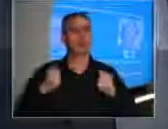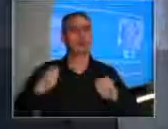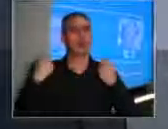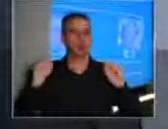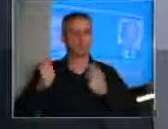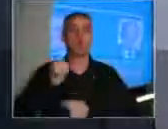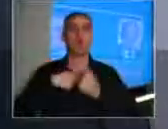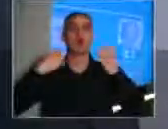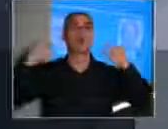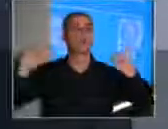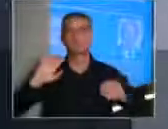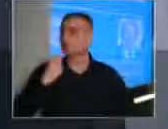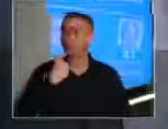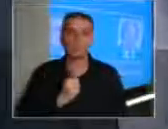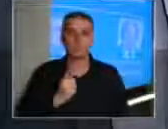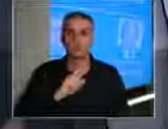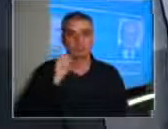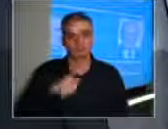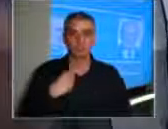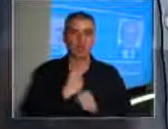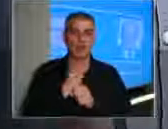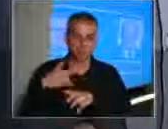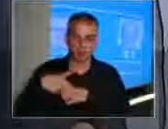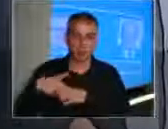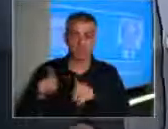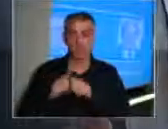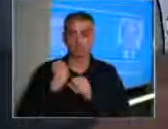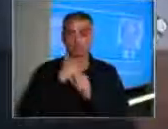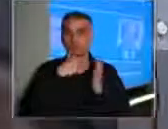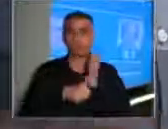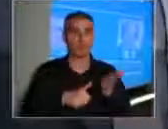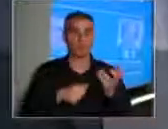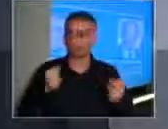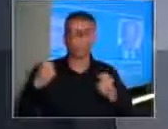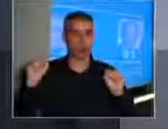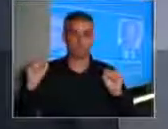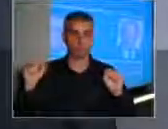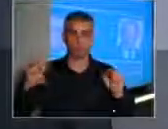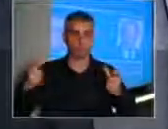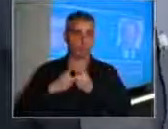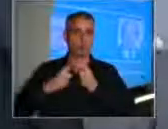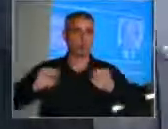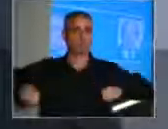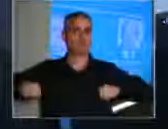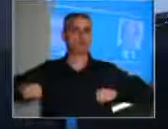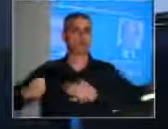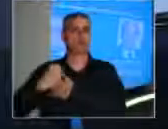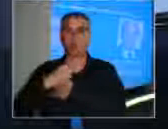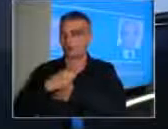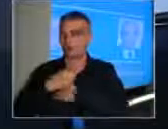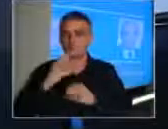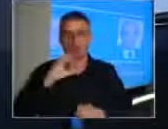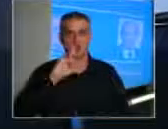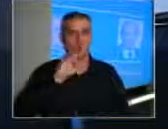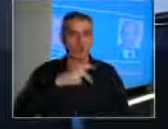בעד כלכלה חופשית, וזה לא אומר שלא צריך לעשות התערבויות כמו שעשינו בבנקים. שוק חופשי יצר פה מונופולים. ומבחינת כחלון, ככל